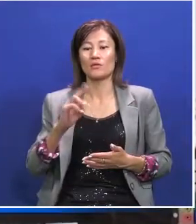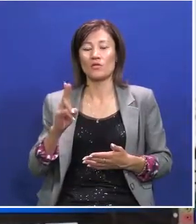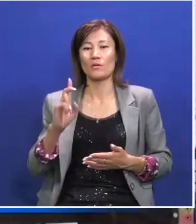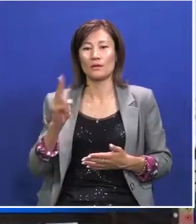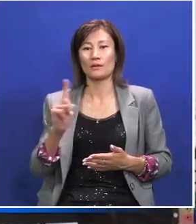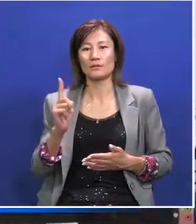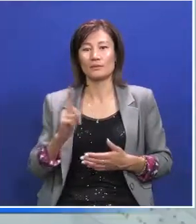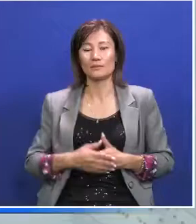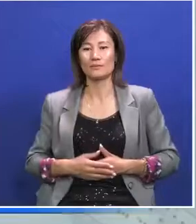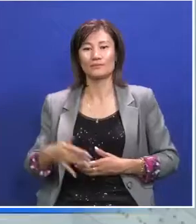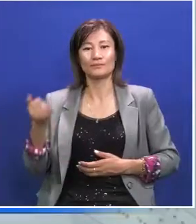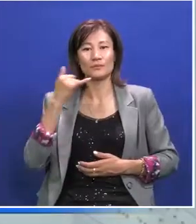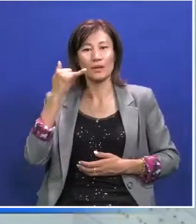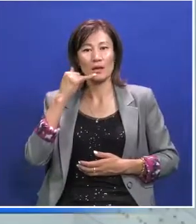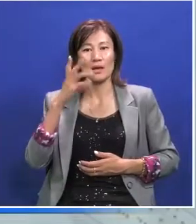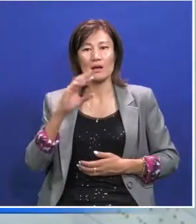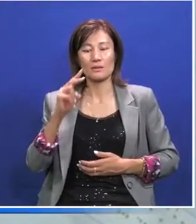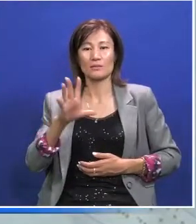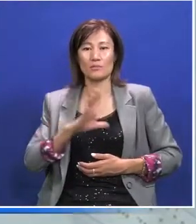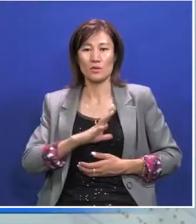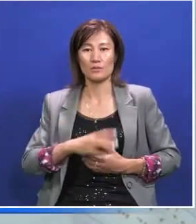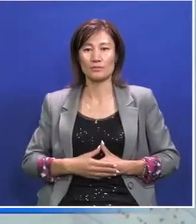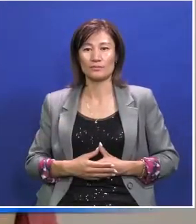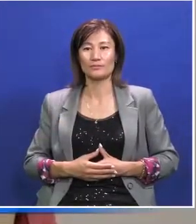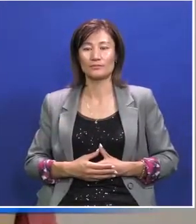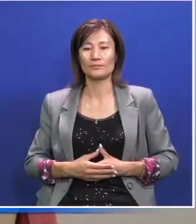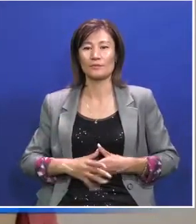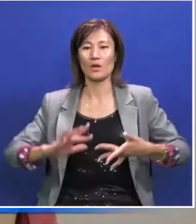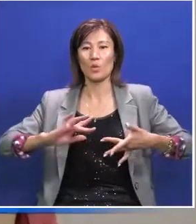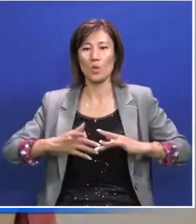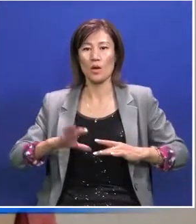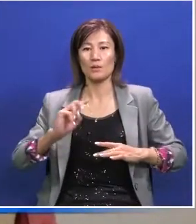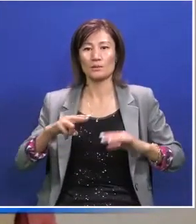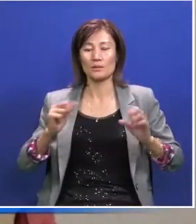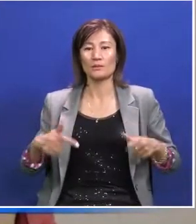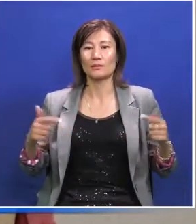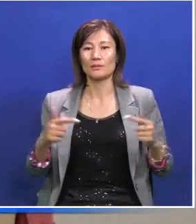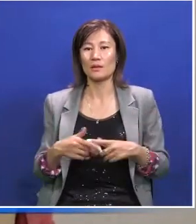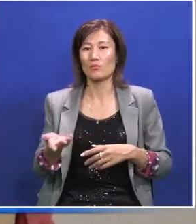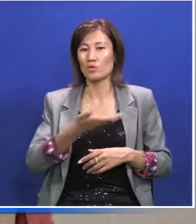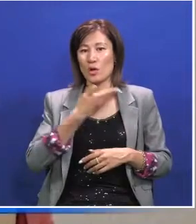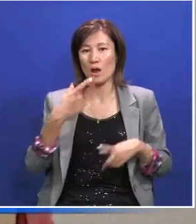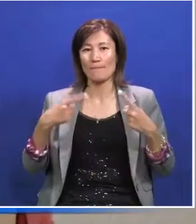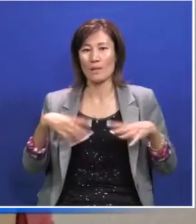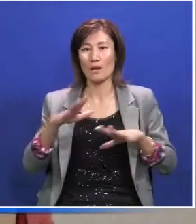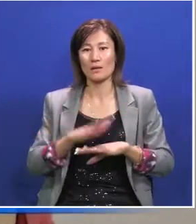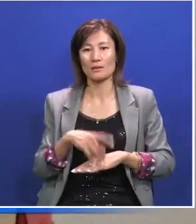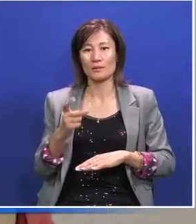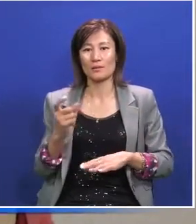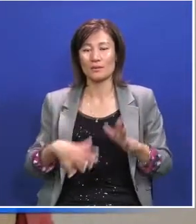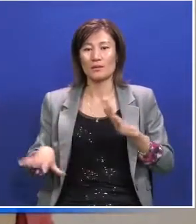мобильді телефон арқылы да өтуге мүмкіндік бар. Онлайн санақтан тіркелмеген қалған халқымызды, елімізді,